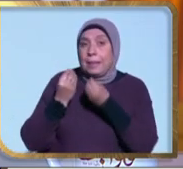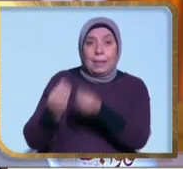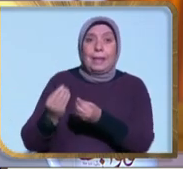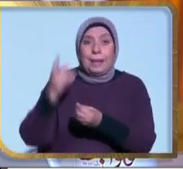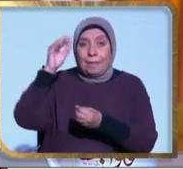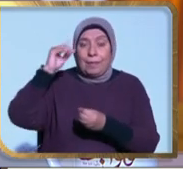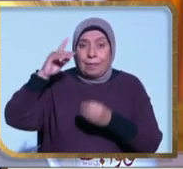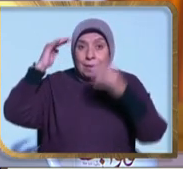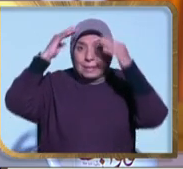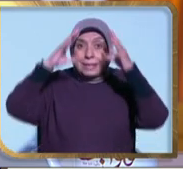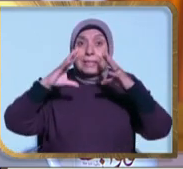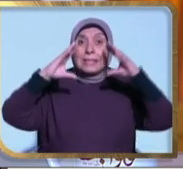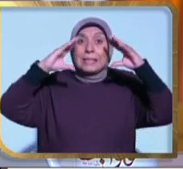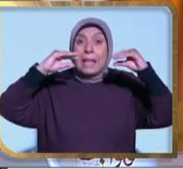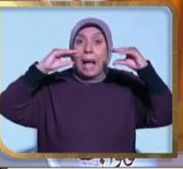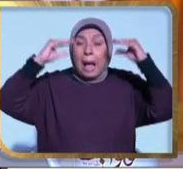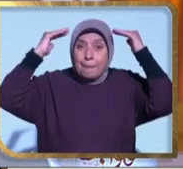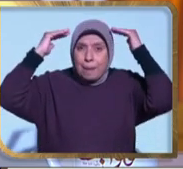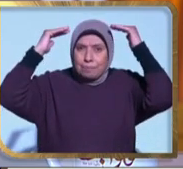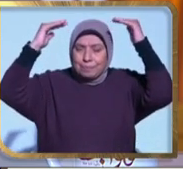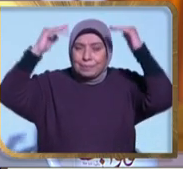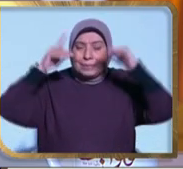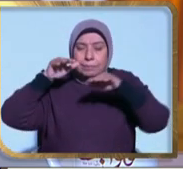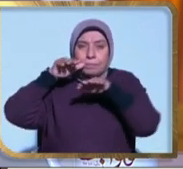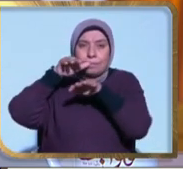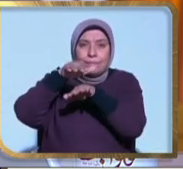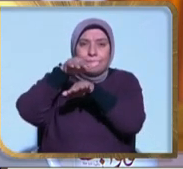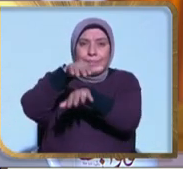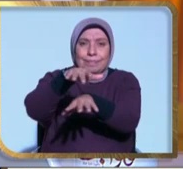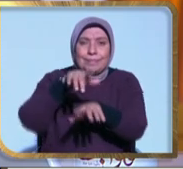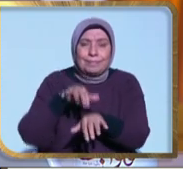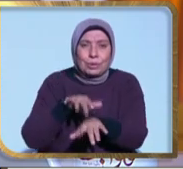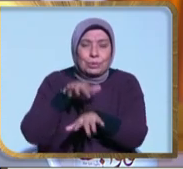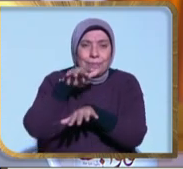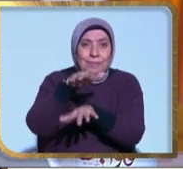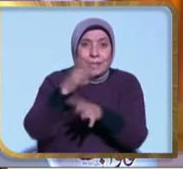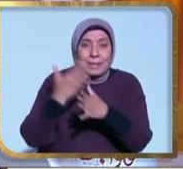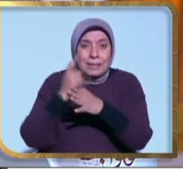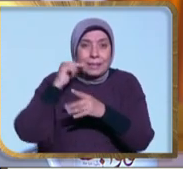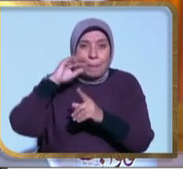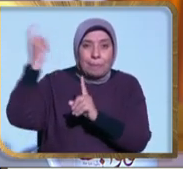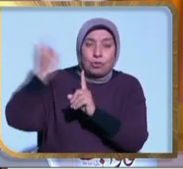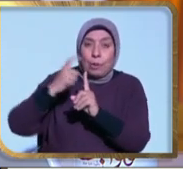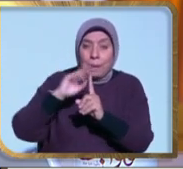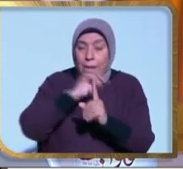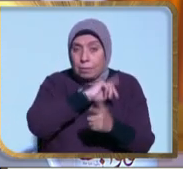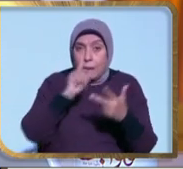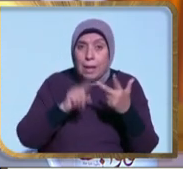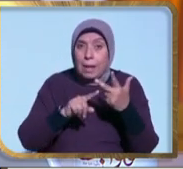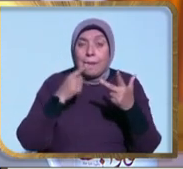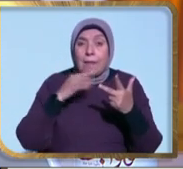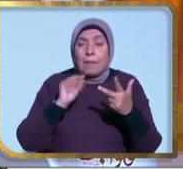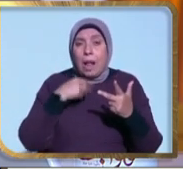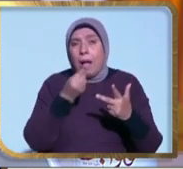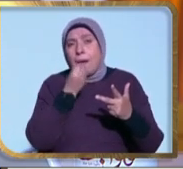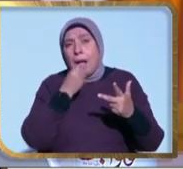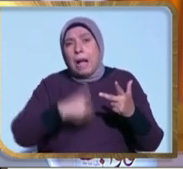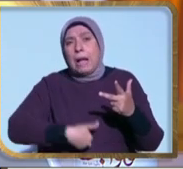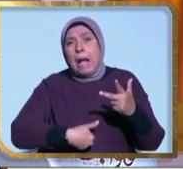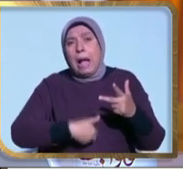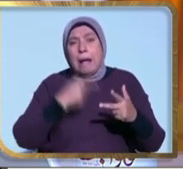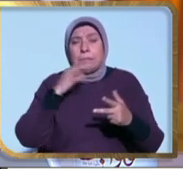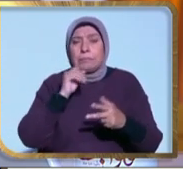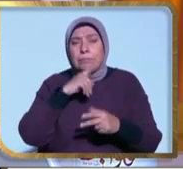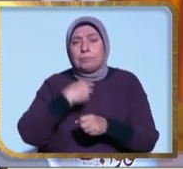اسرائيل شويه احنا جعانين واللي زاد معانا ما كانش ما كانش كتير فيا موسى نريد ان احنا ناكل وتاكل نسائنا